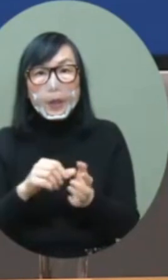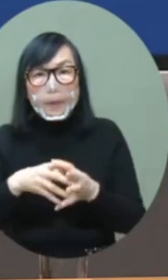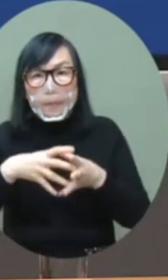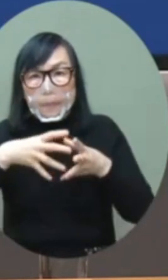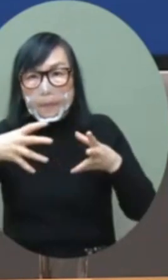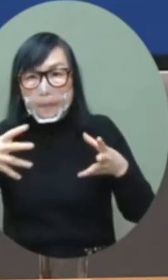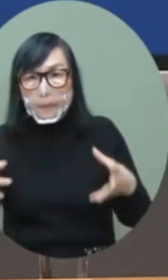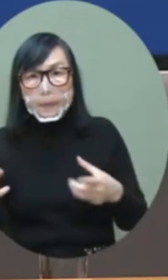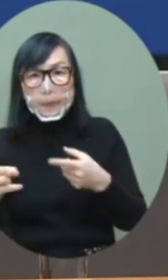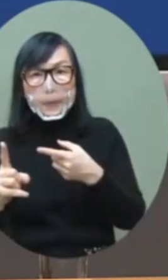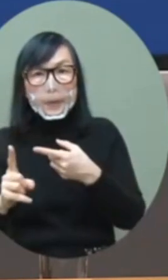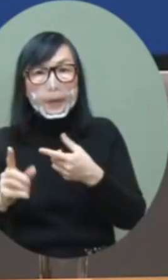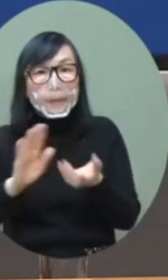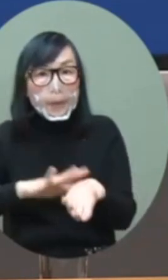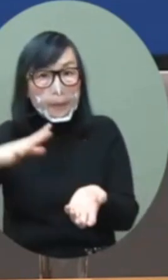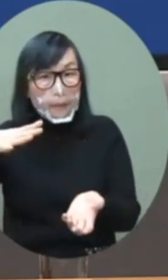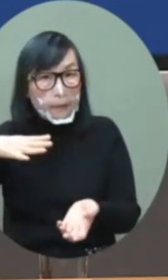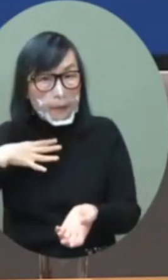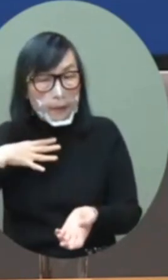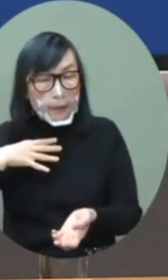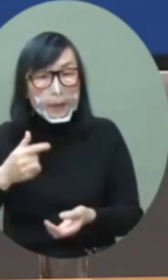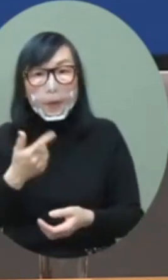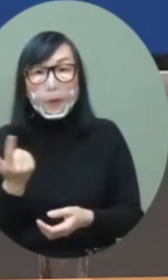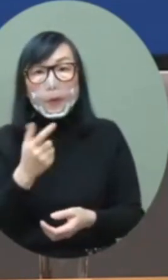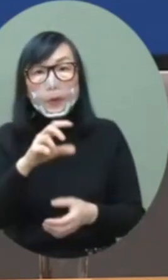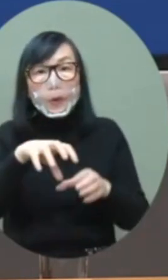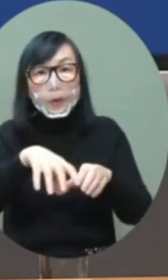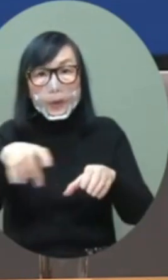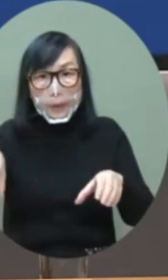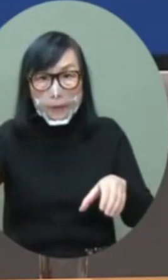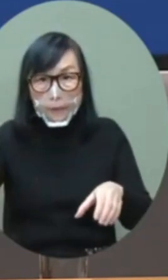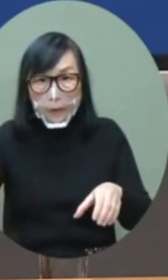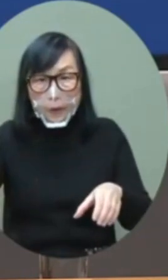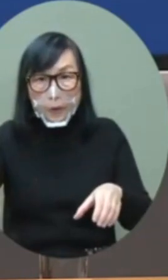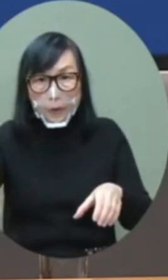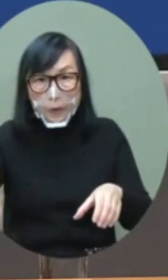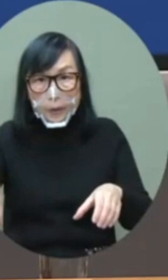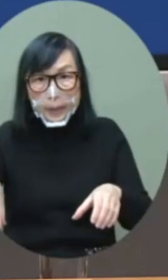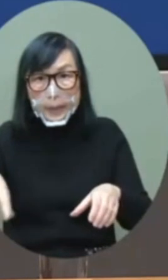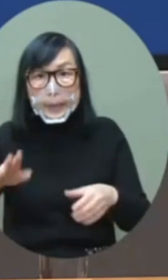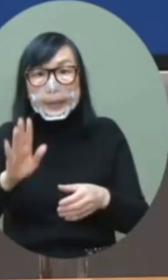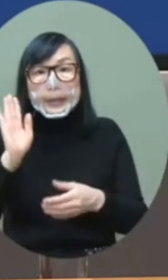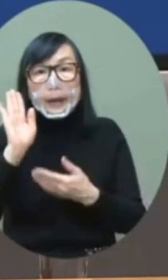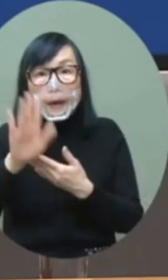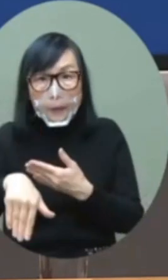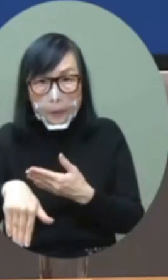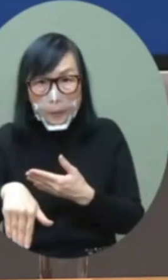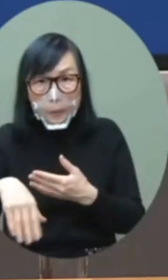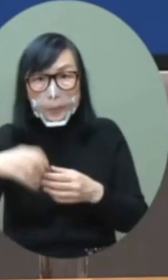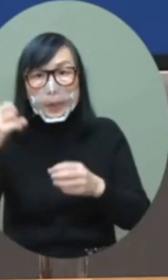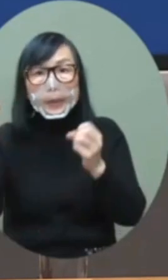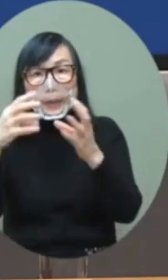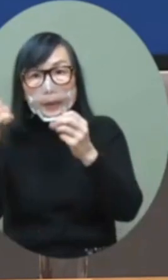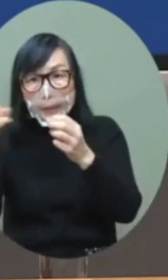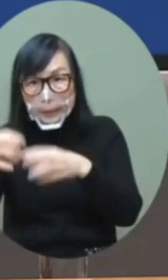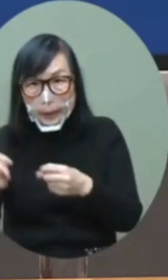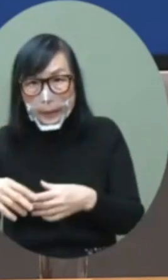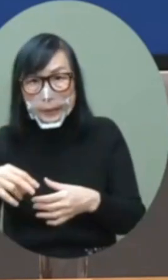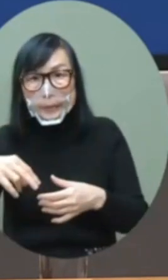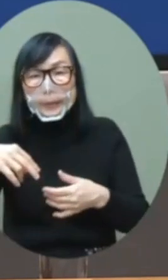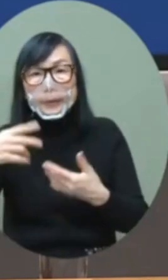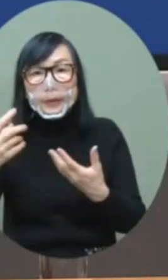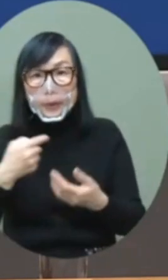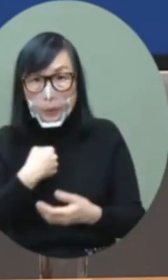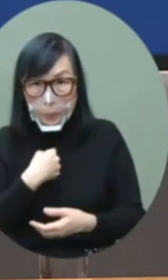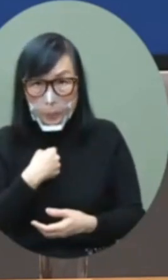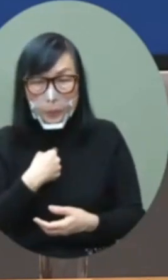嘅疫情咧，當然有好多地方係需要係事後嚟到一個檢討嘅嚇。